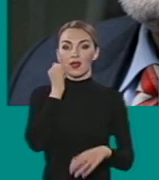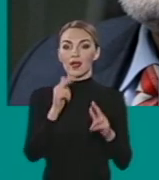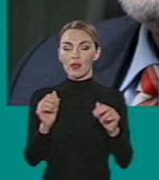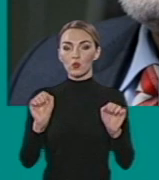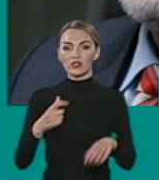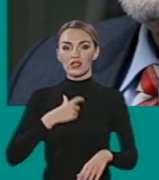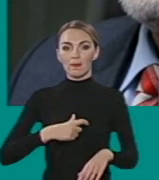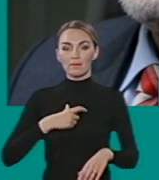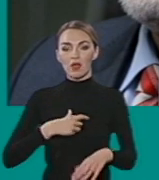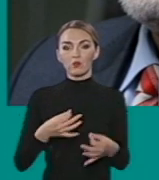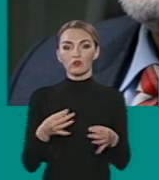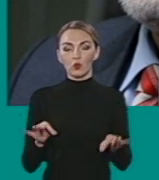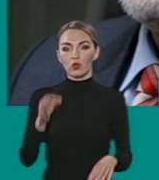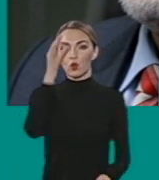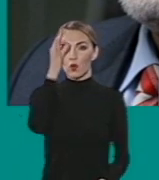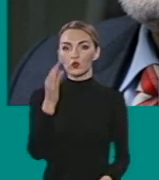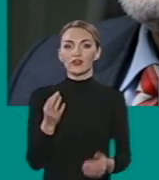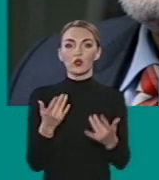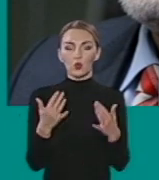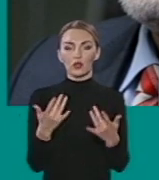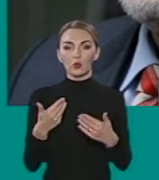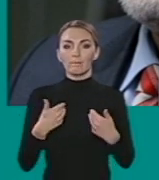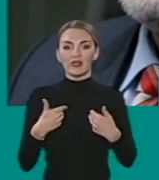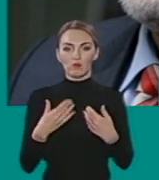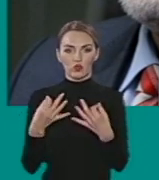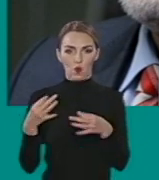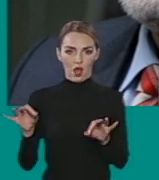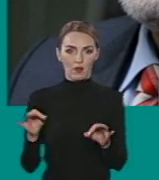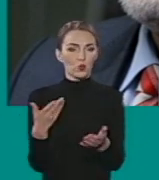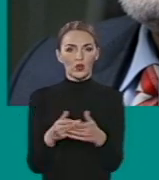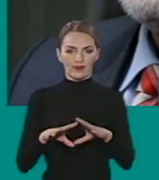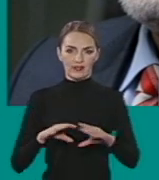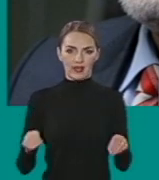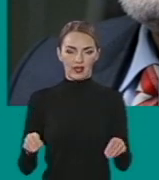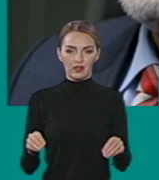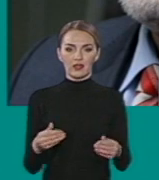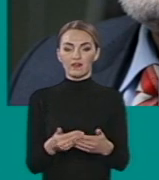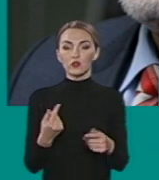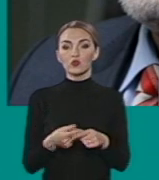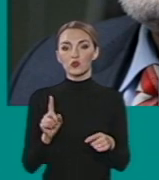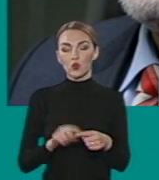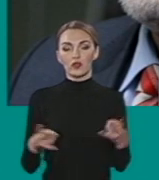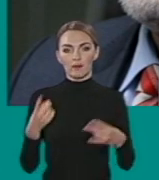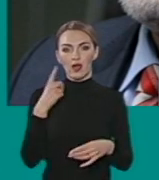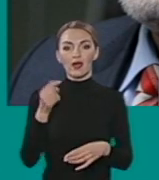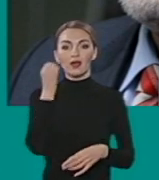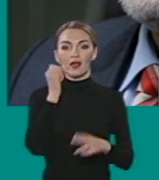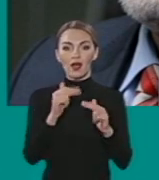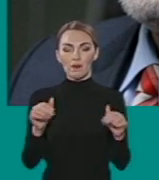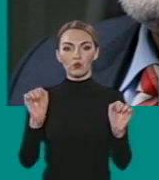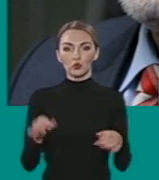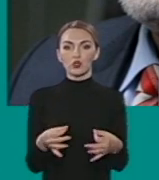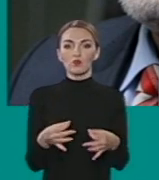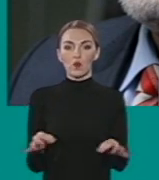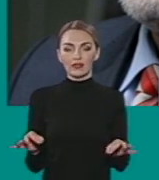собі дозволити ровно настільки, наскільки ми йому дозволяємо. От і все. Із цього треба виходити. Кремль може собі дозволити